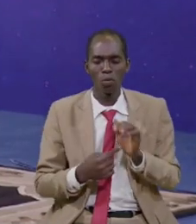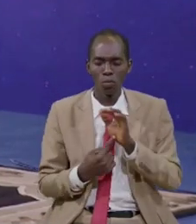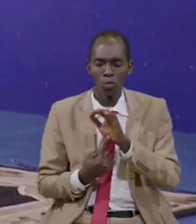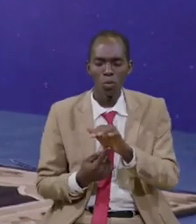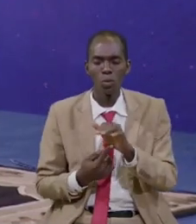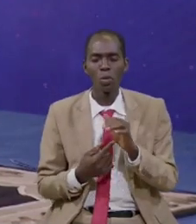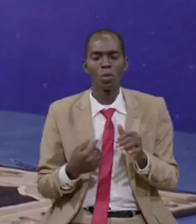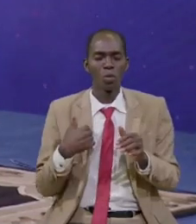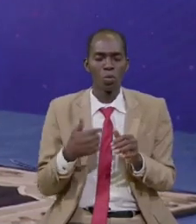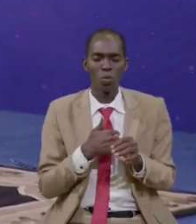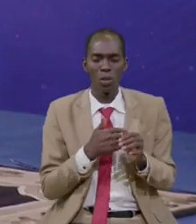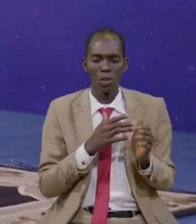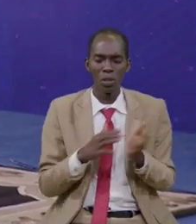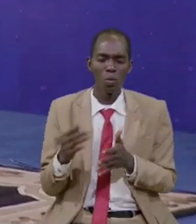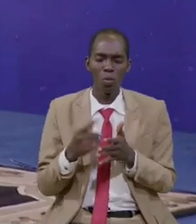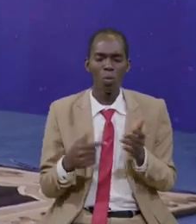Ils laissent ce qu'ils ont entendu.